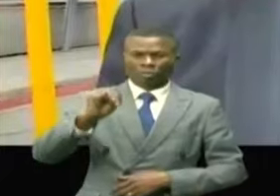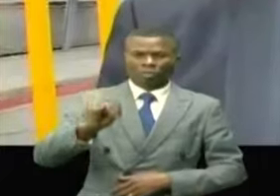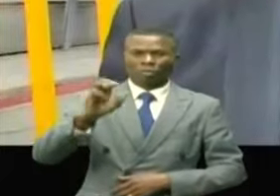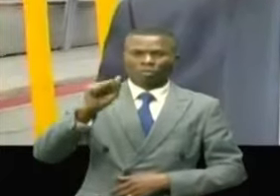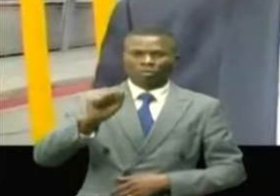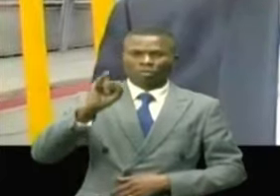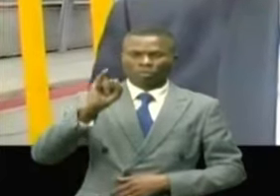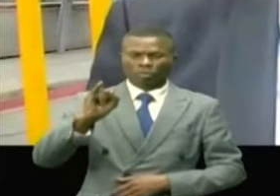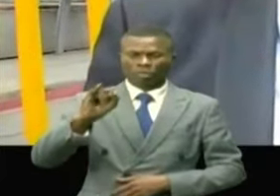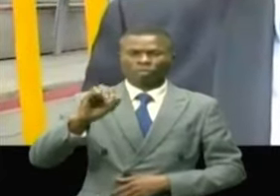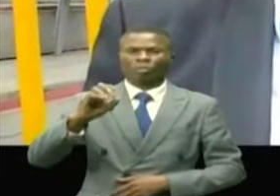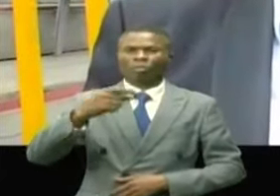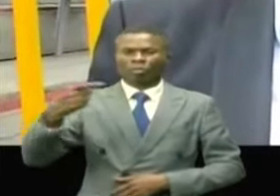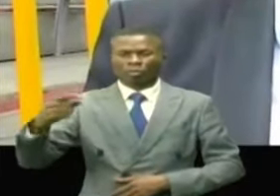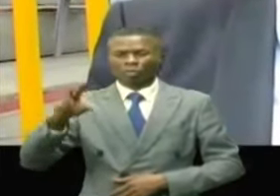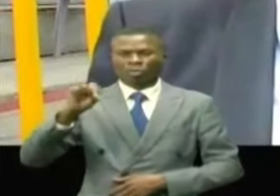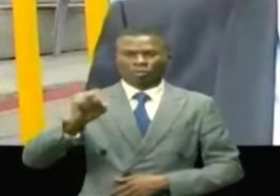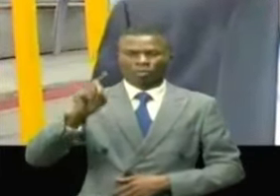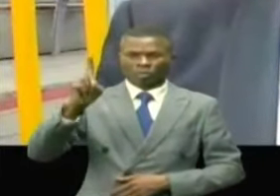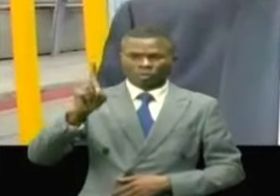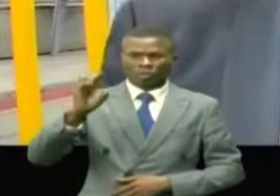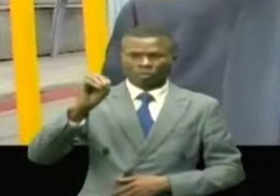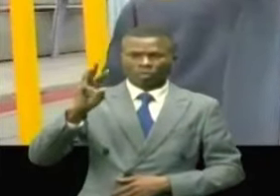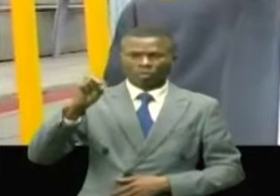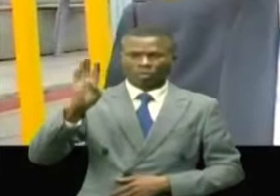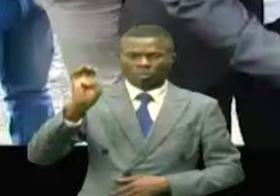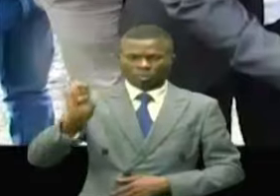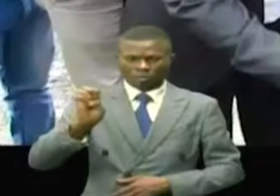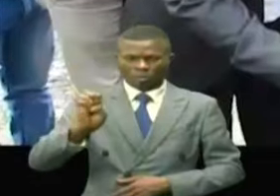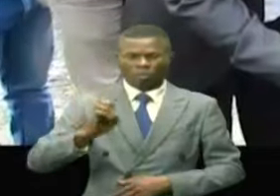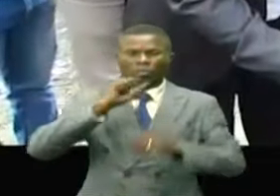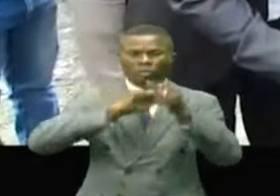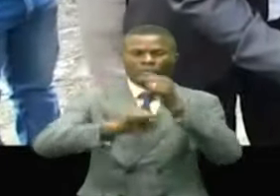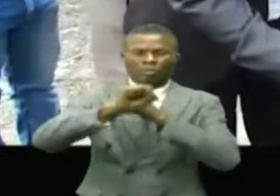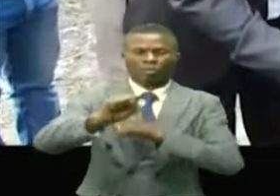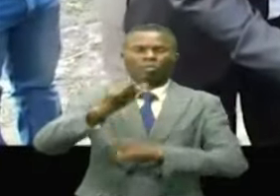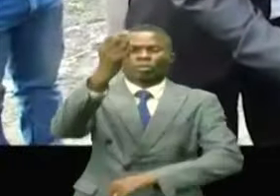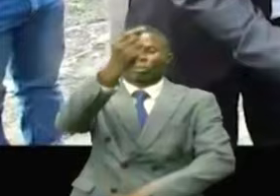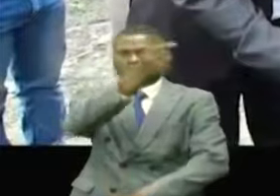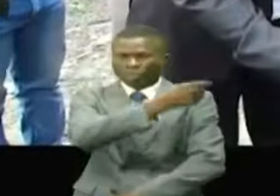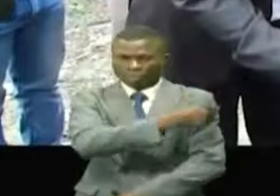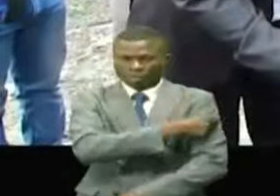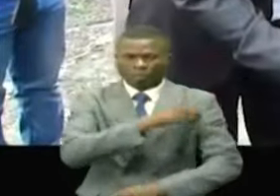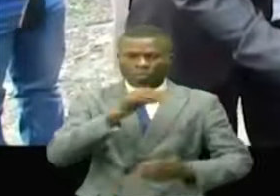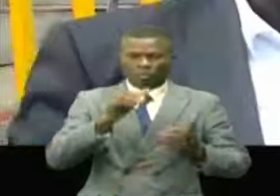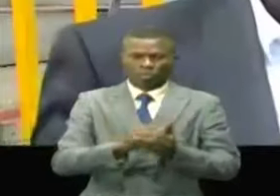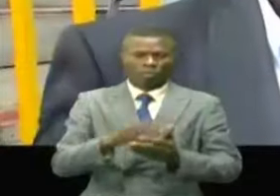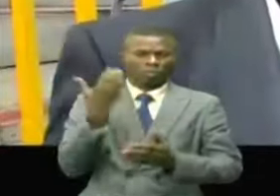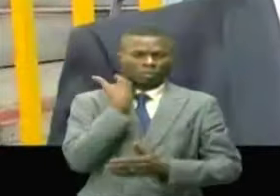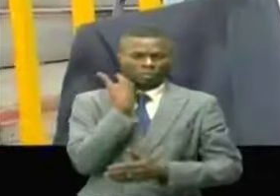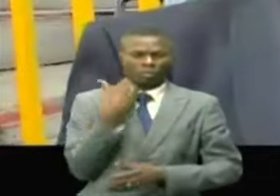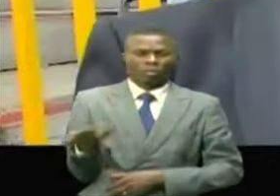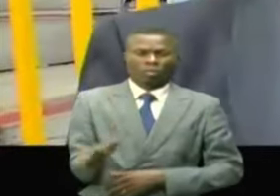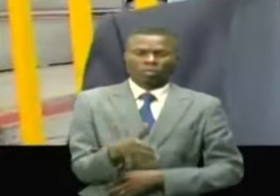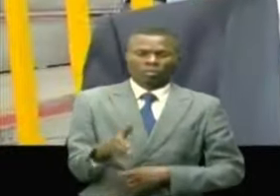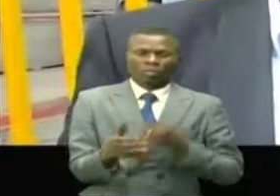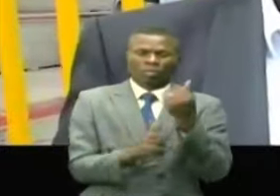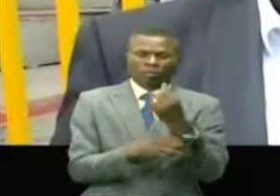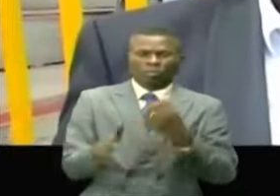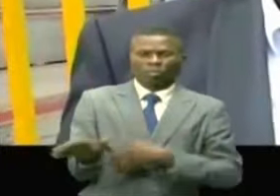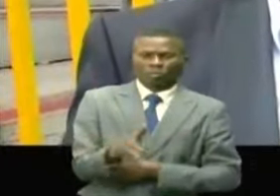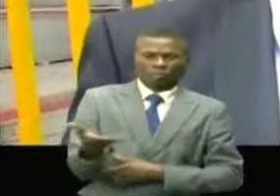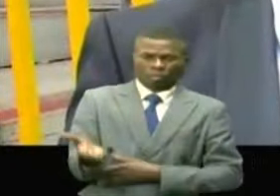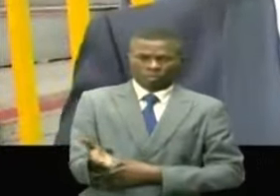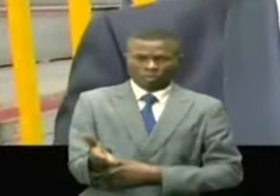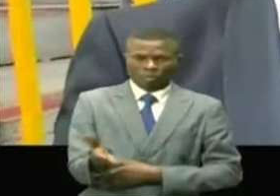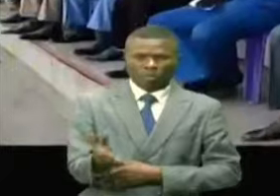lancer aujourd'hui officiellement la campagne de vaccination contre la PO 2e round